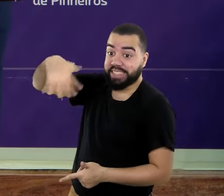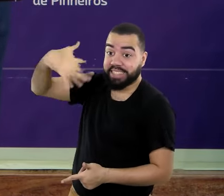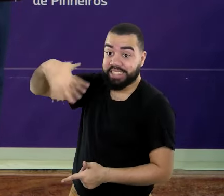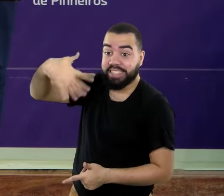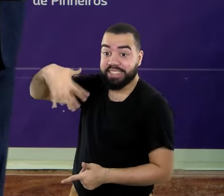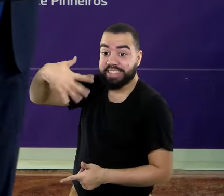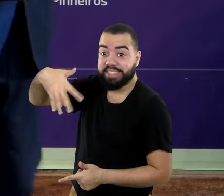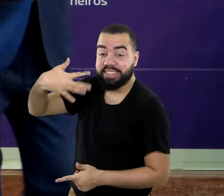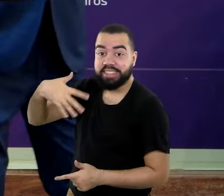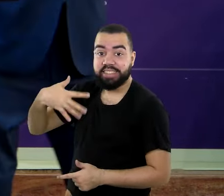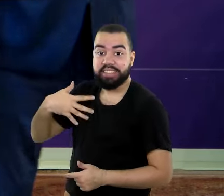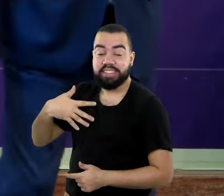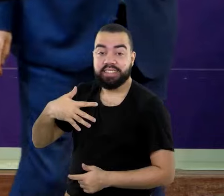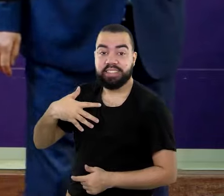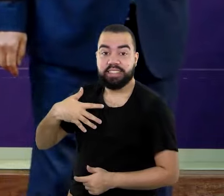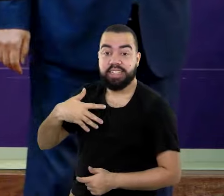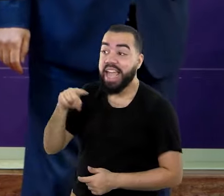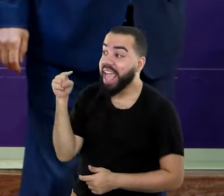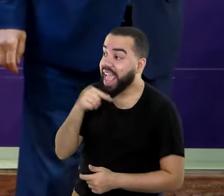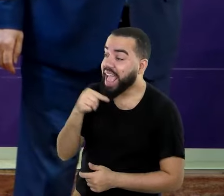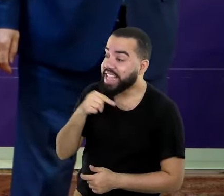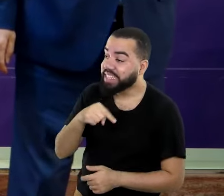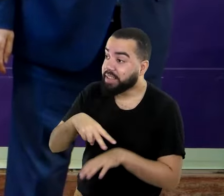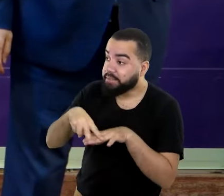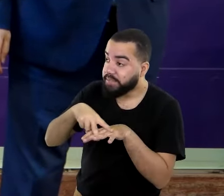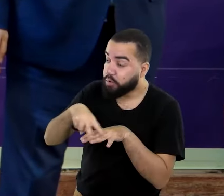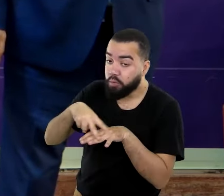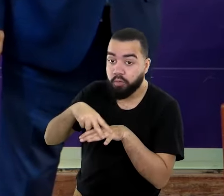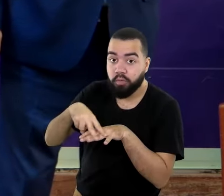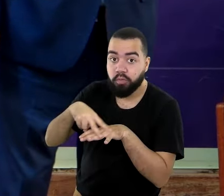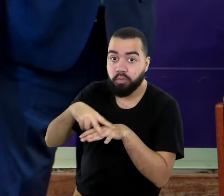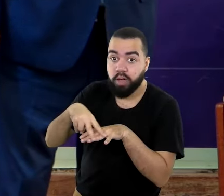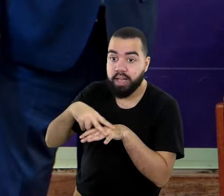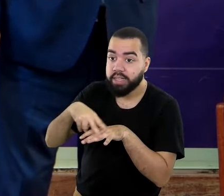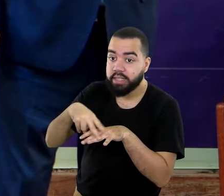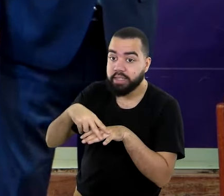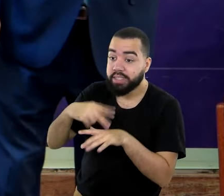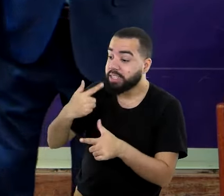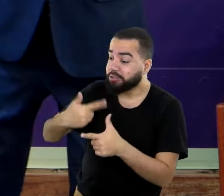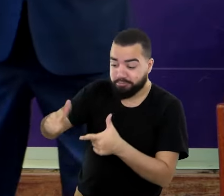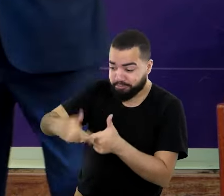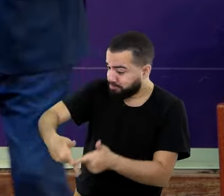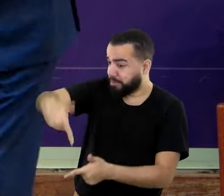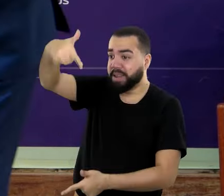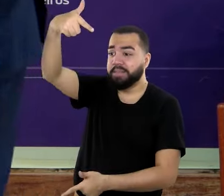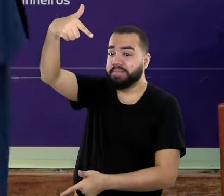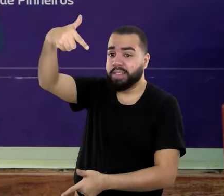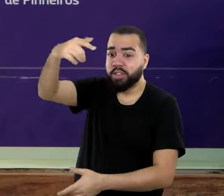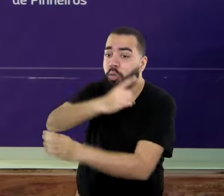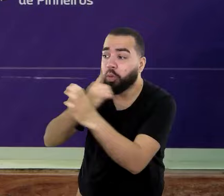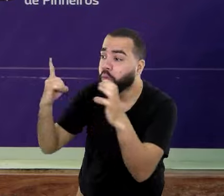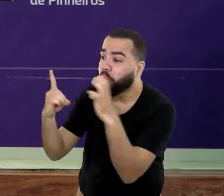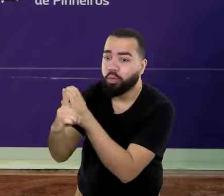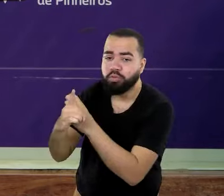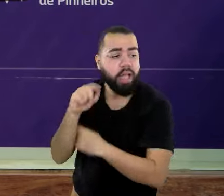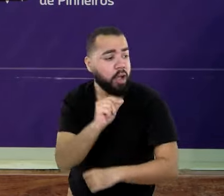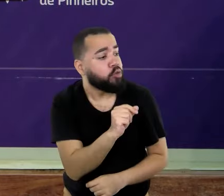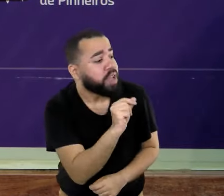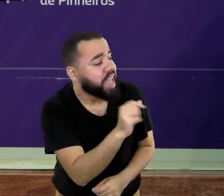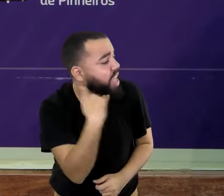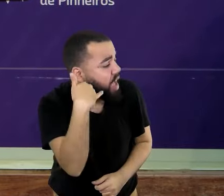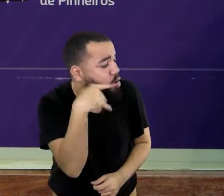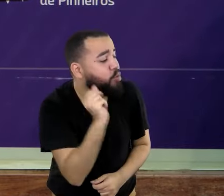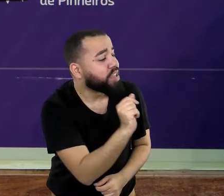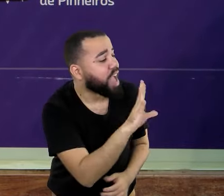시간에 큰일 났습니다. Essa mulher no meio do culto, grande problema. 무슨 일이냐고 물었어요. Eu falei: "O que